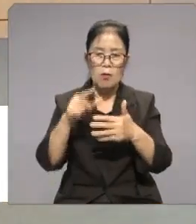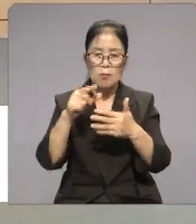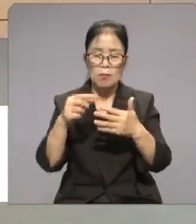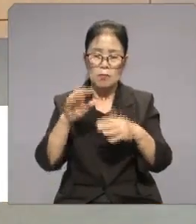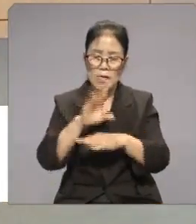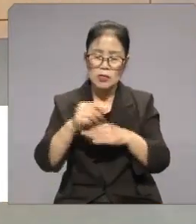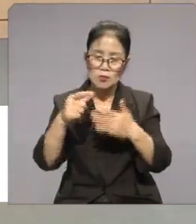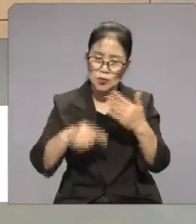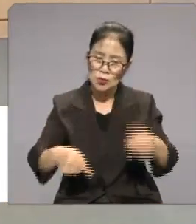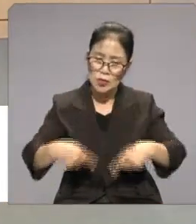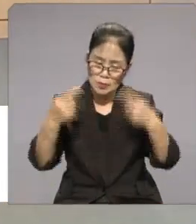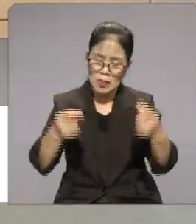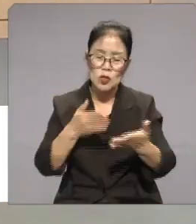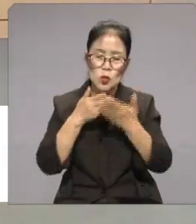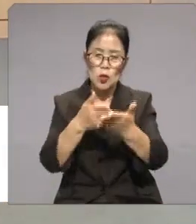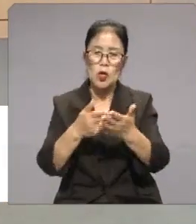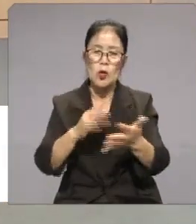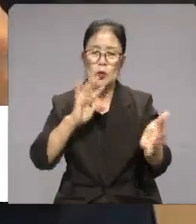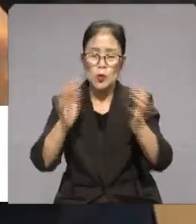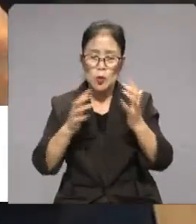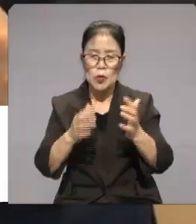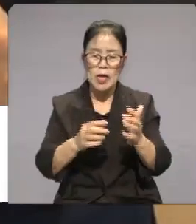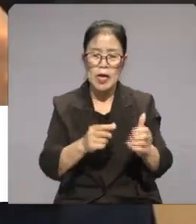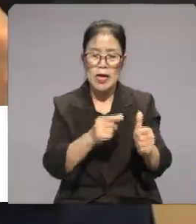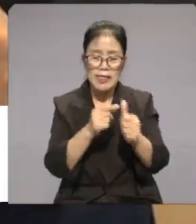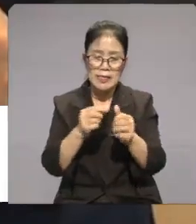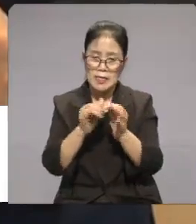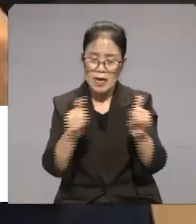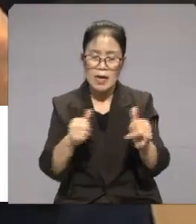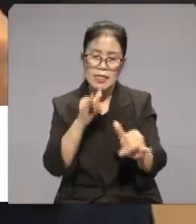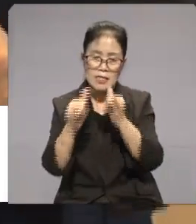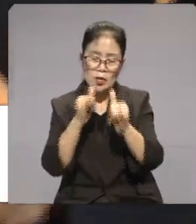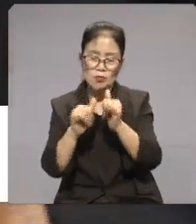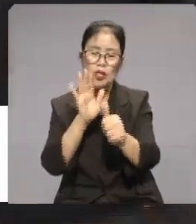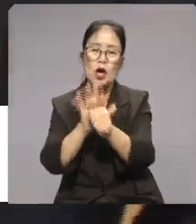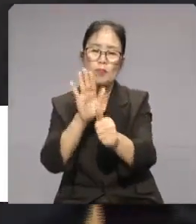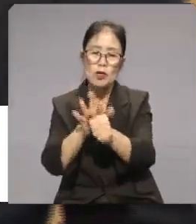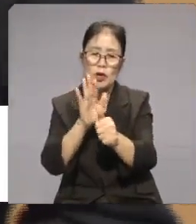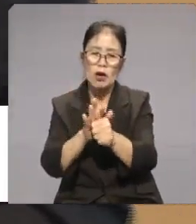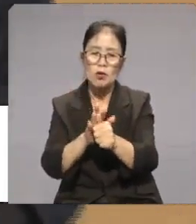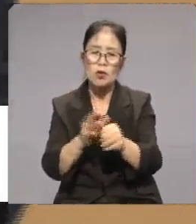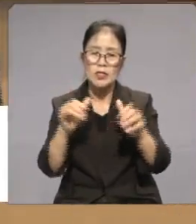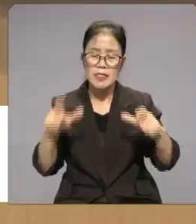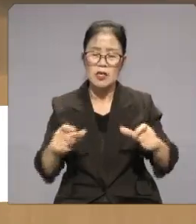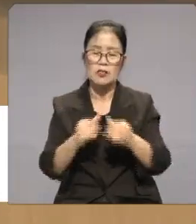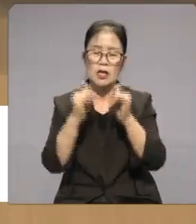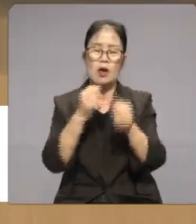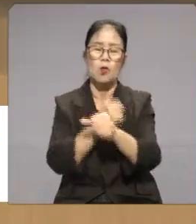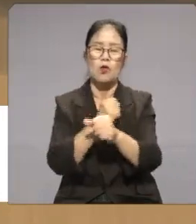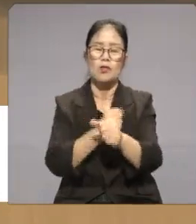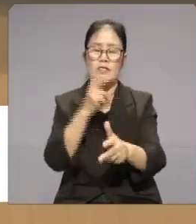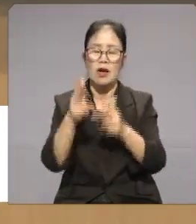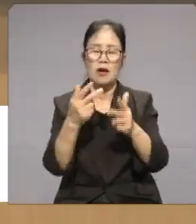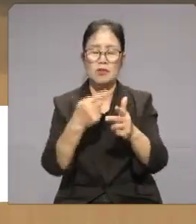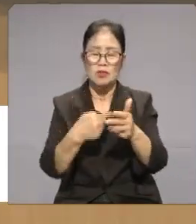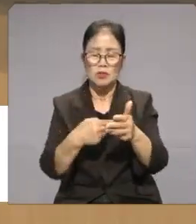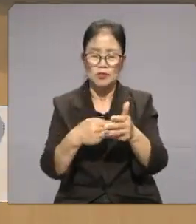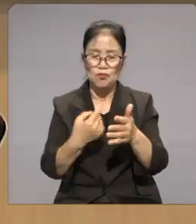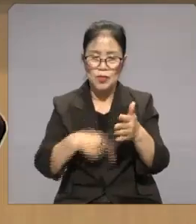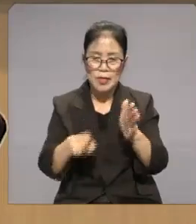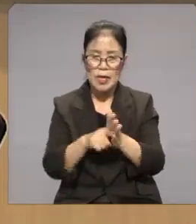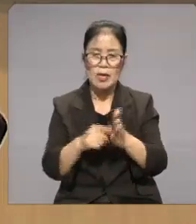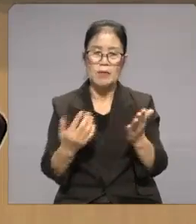기고 토론회와 주요 인사 인터뷰 등에 협력하고 지역 사회 공원 사업을 통한 지역 사회 발전을 위해